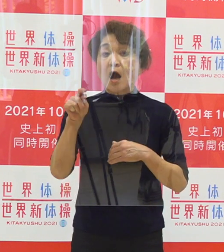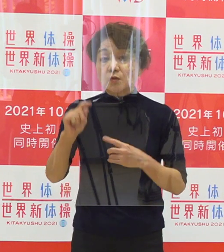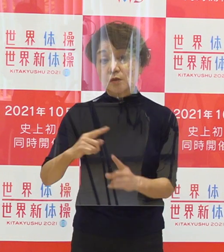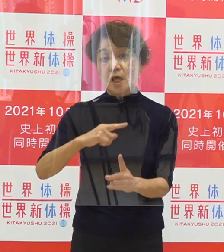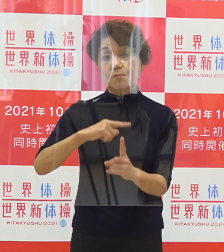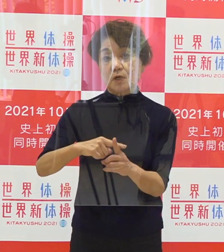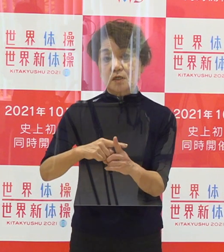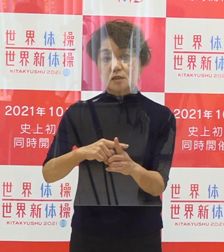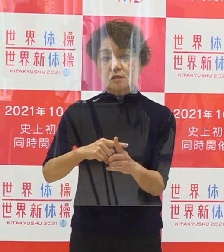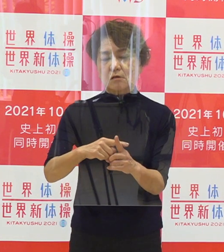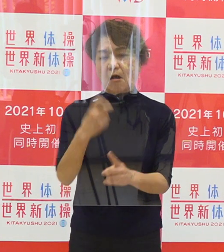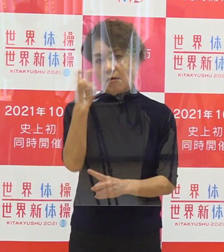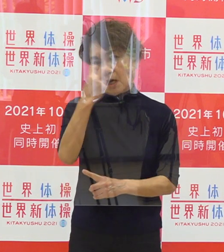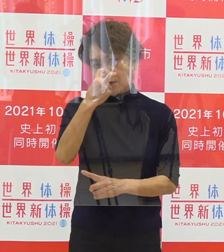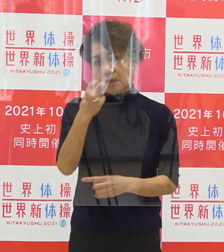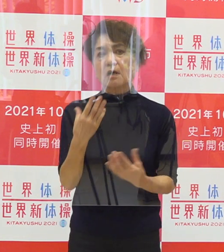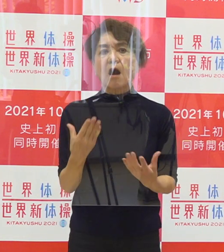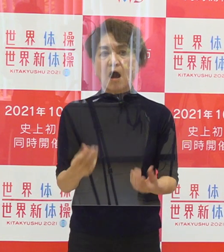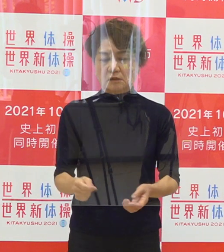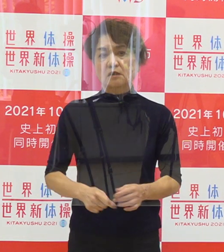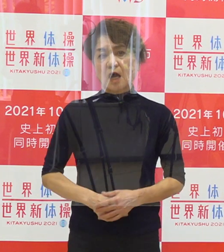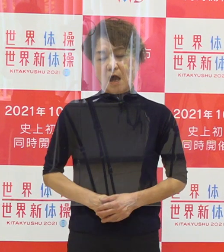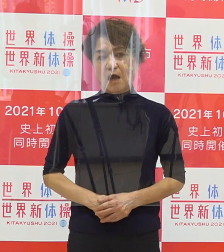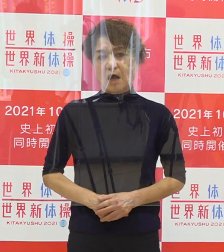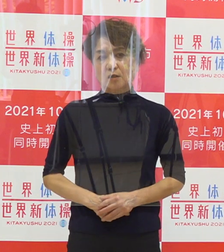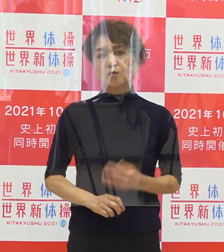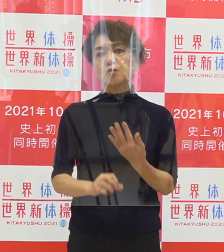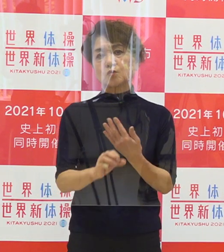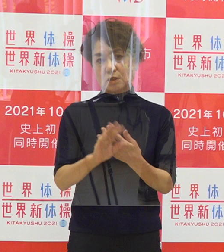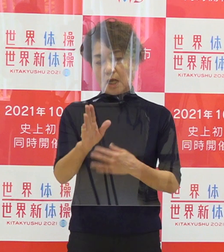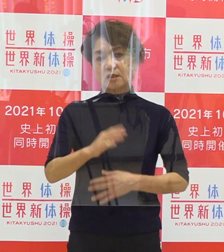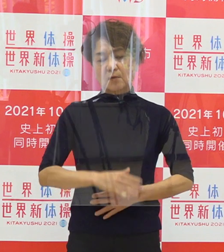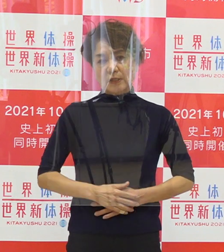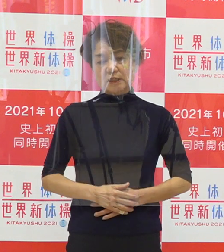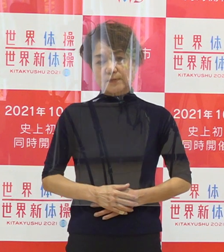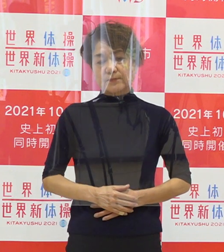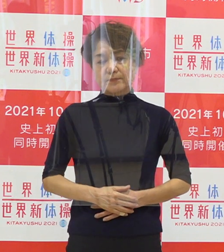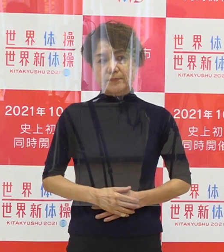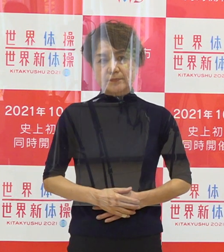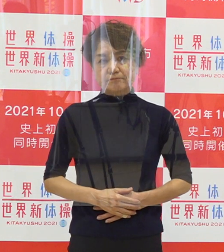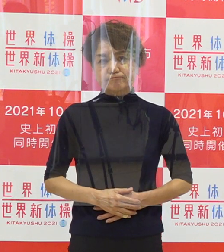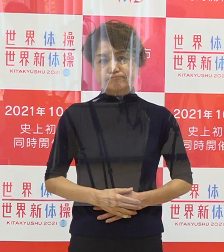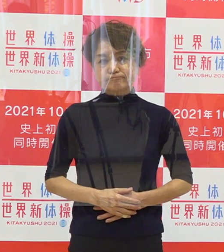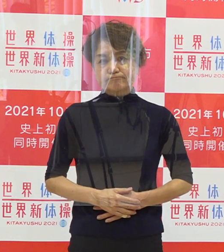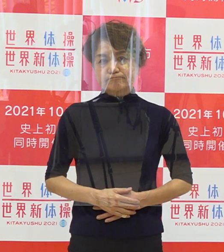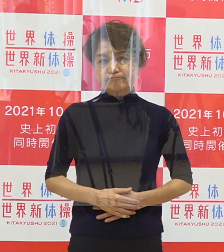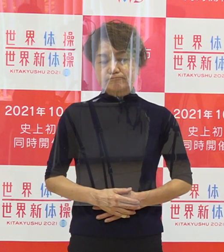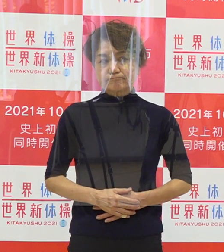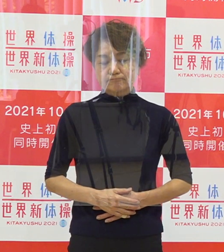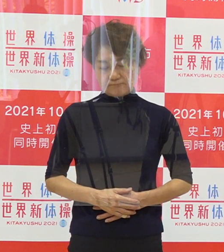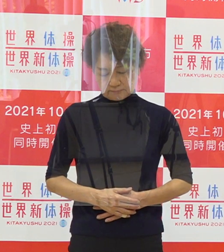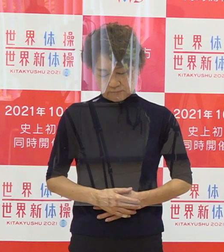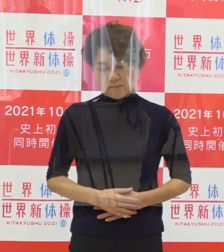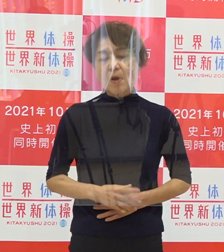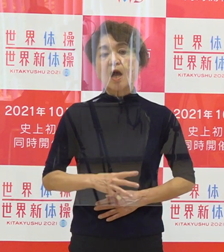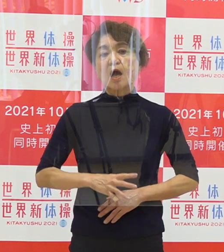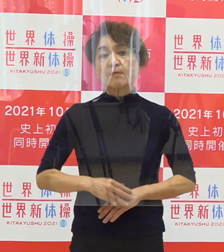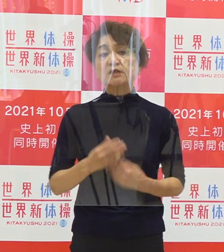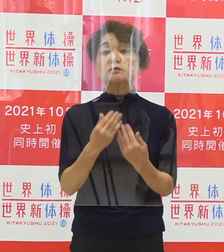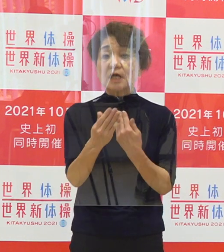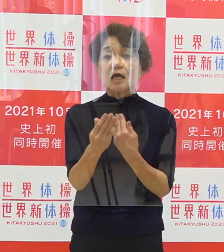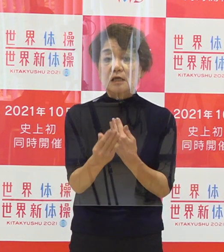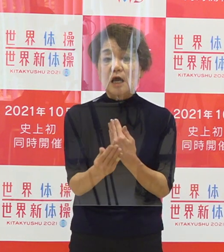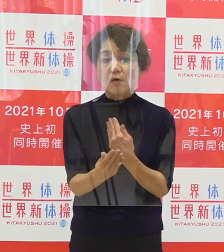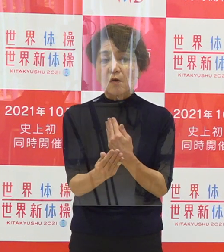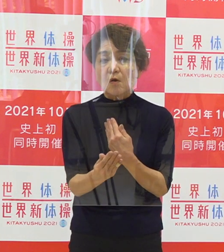が確認をされたという事案であります。 まずは大会を一時中断をいた